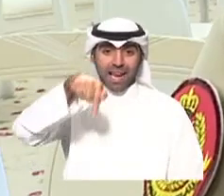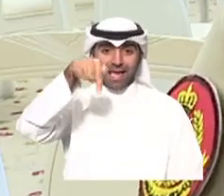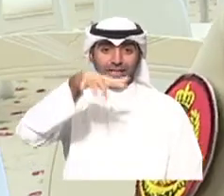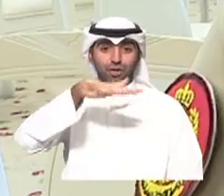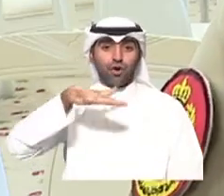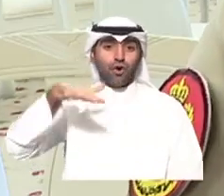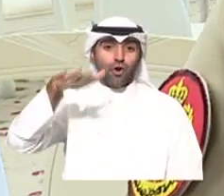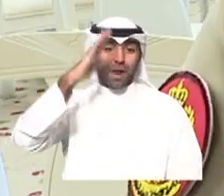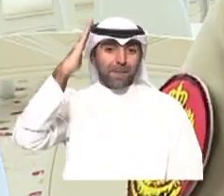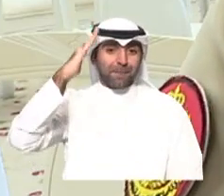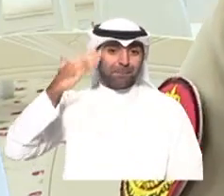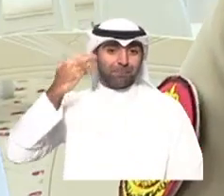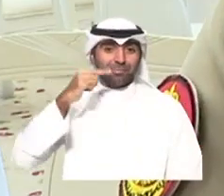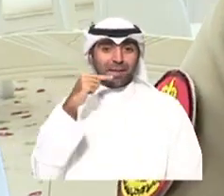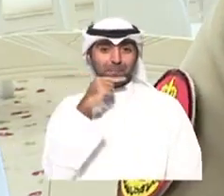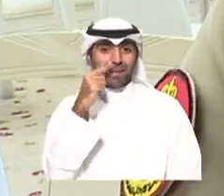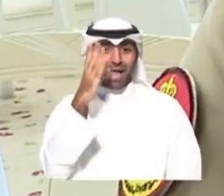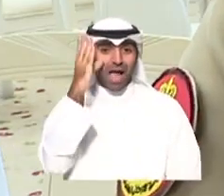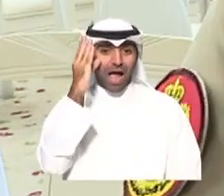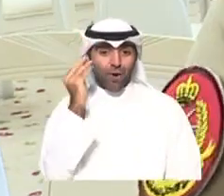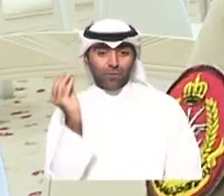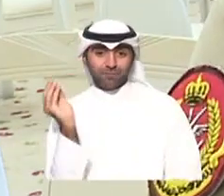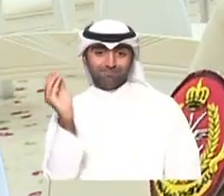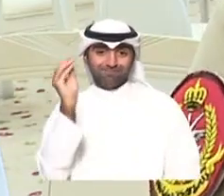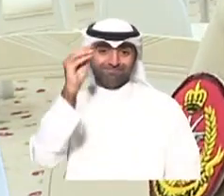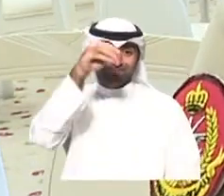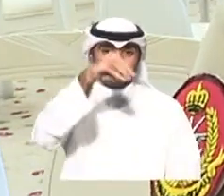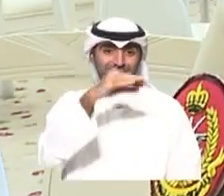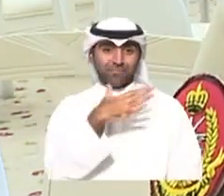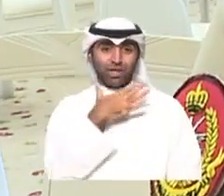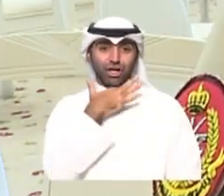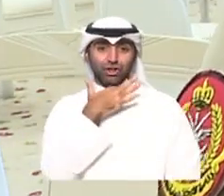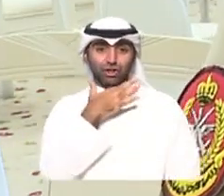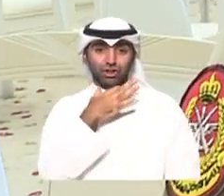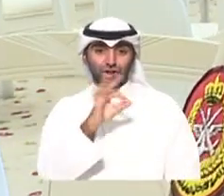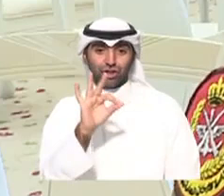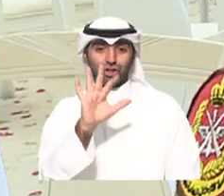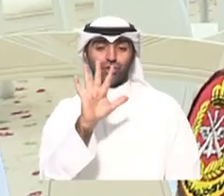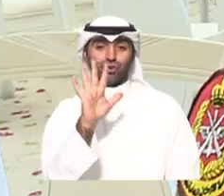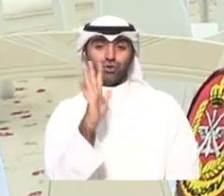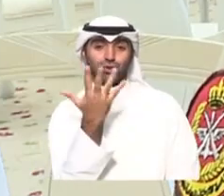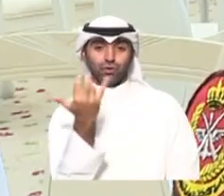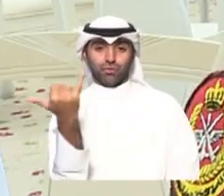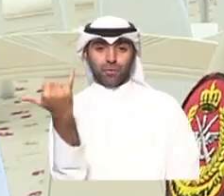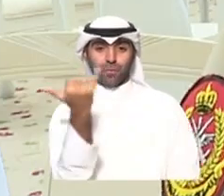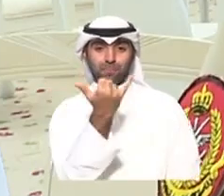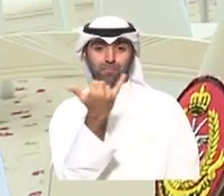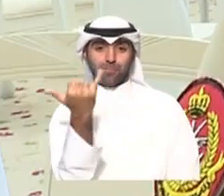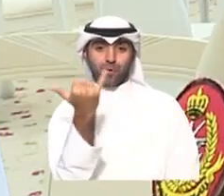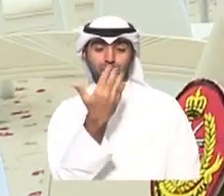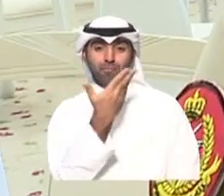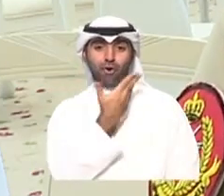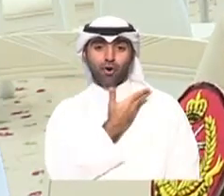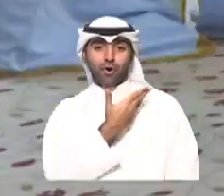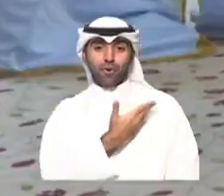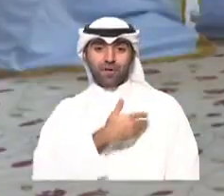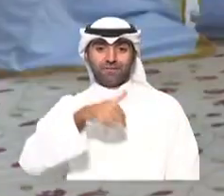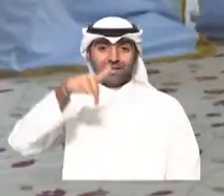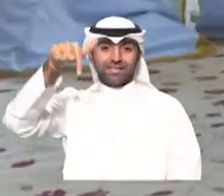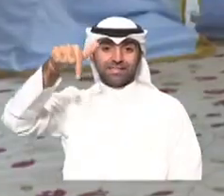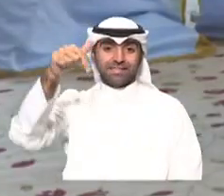الأميري، الحرس الأميري اللي هم المفتشات والحماية الشخصيات اللي راح تجي عند الحرس